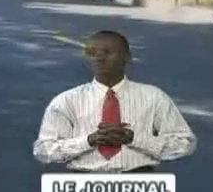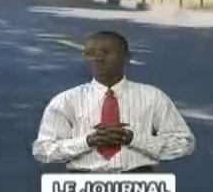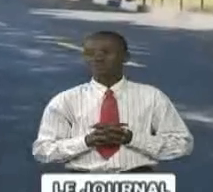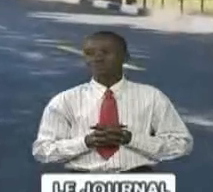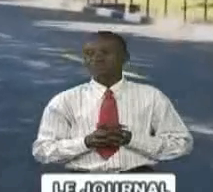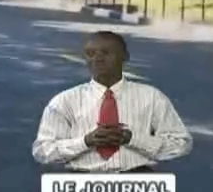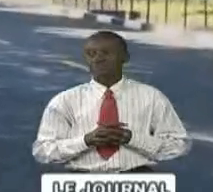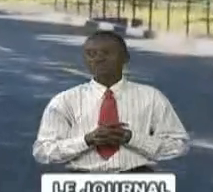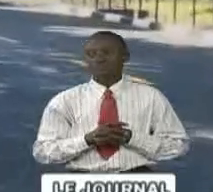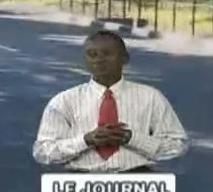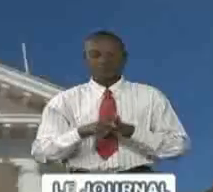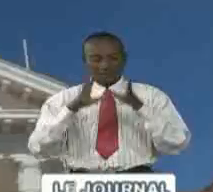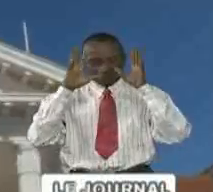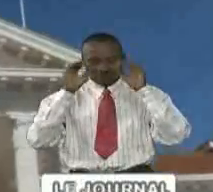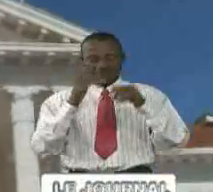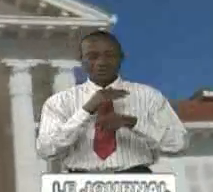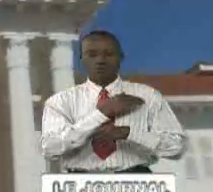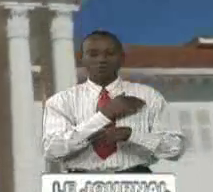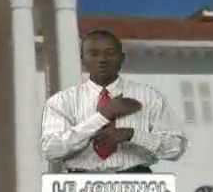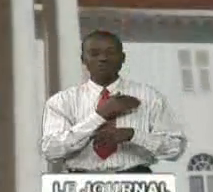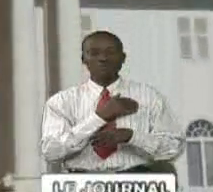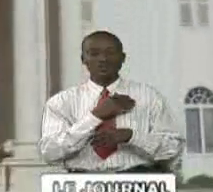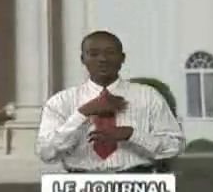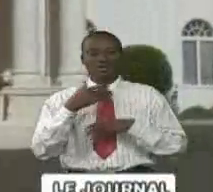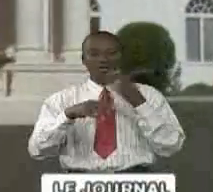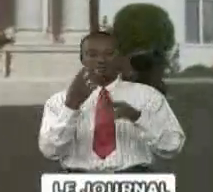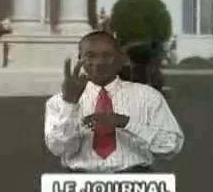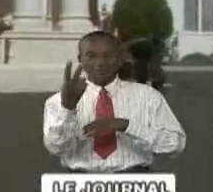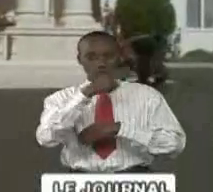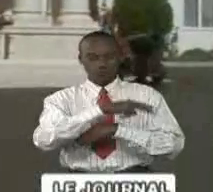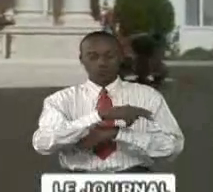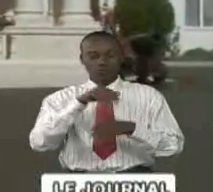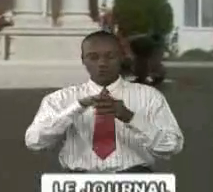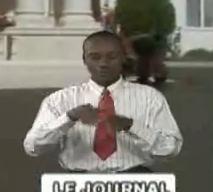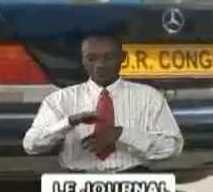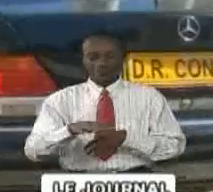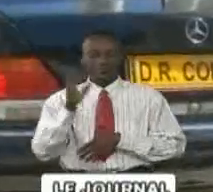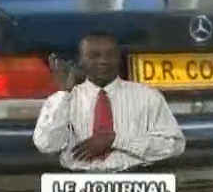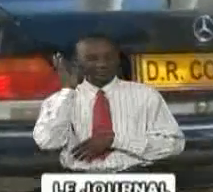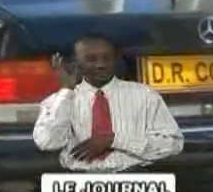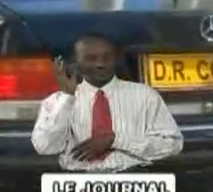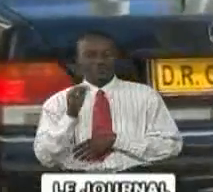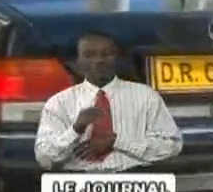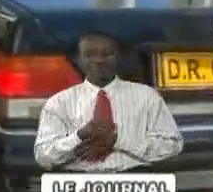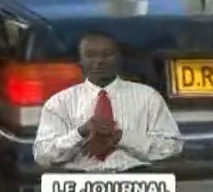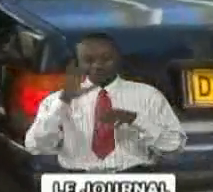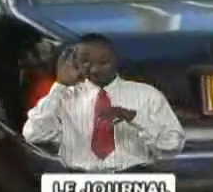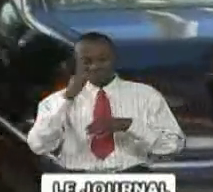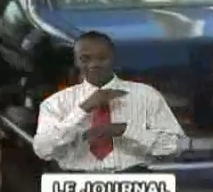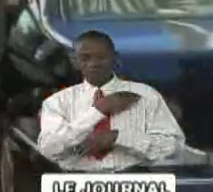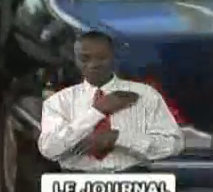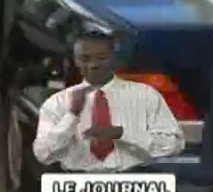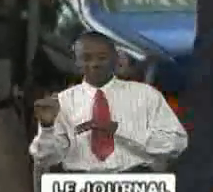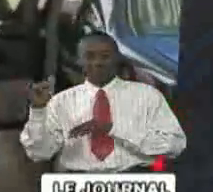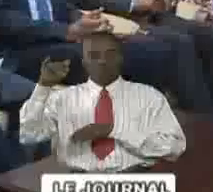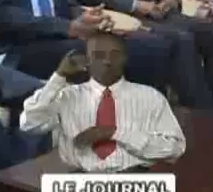officielle de 48 heures du président de la République démocratique du Congo au Kenya. À quelques heures de son départ de Nairobi, ce mercredi 10 avril